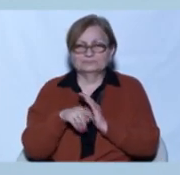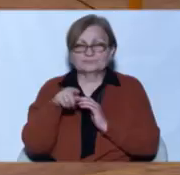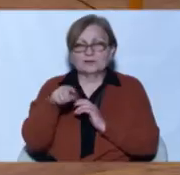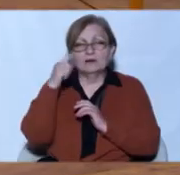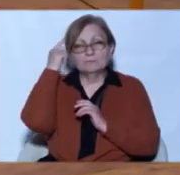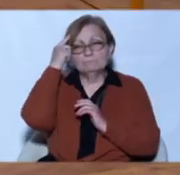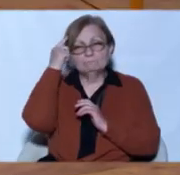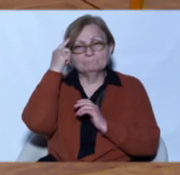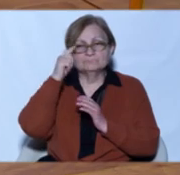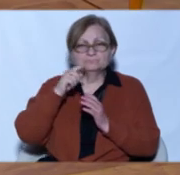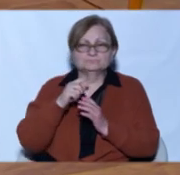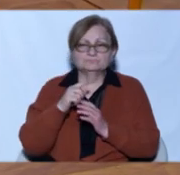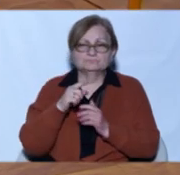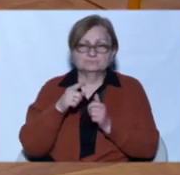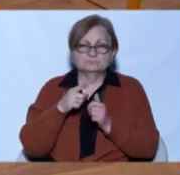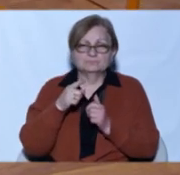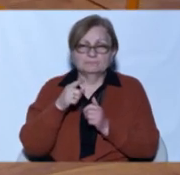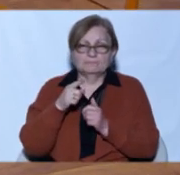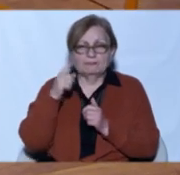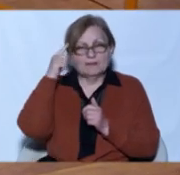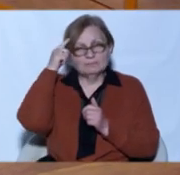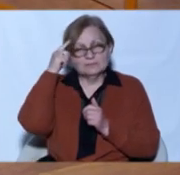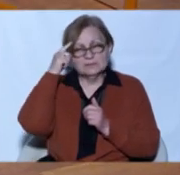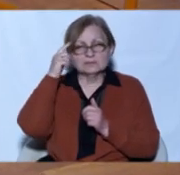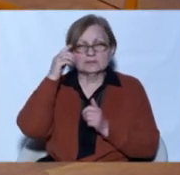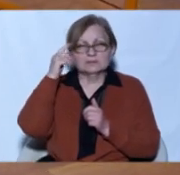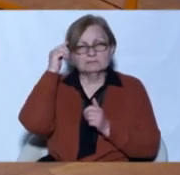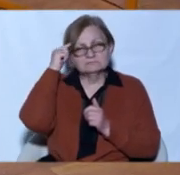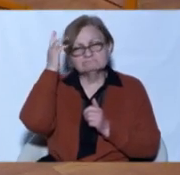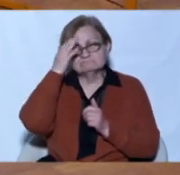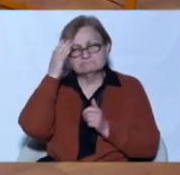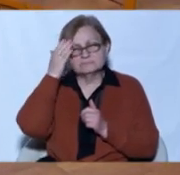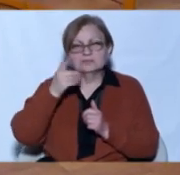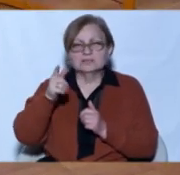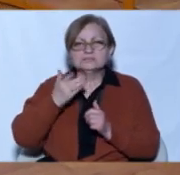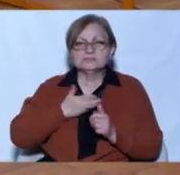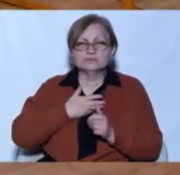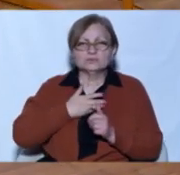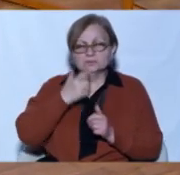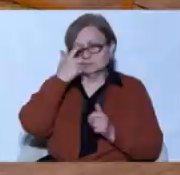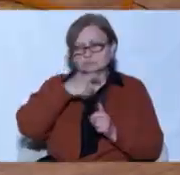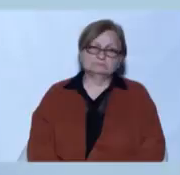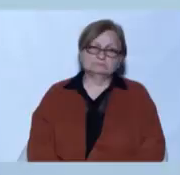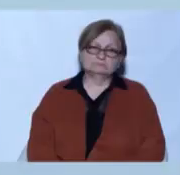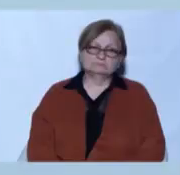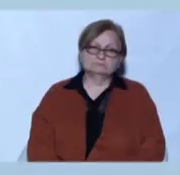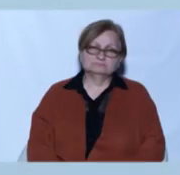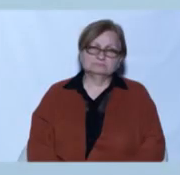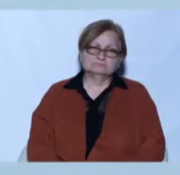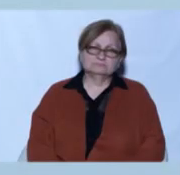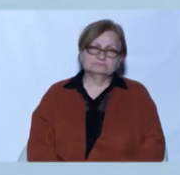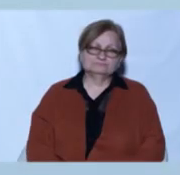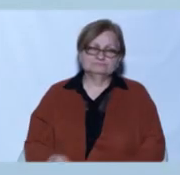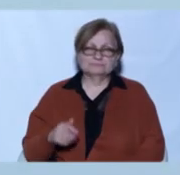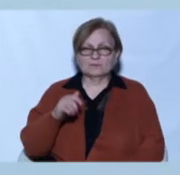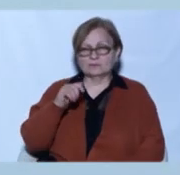ფიქრს და აზროვნებას, უფრო სწორედ ფიქრი და აზროვნება აძლევს ჩვენ სიცოცხლესაც აზრს. როგორც